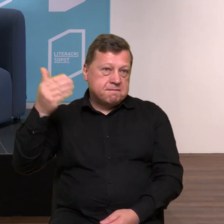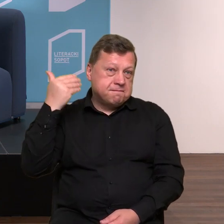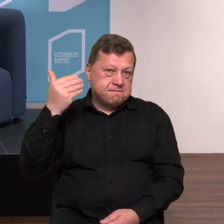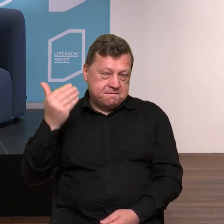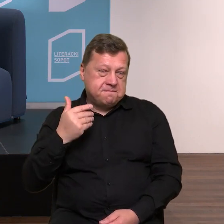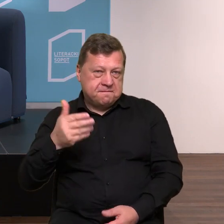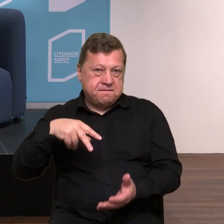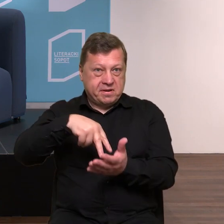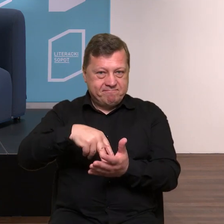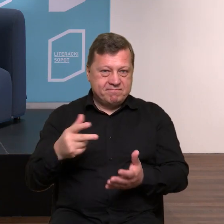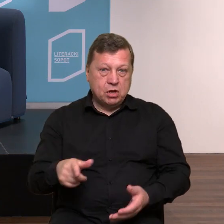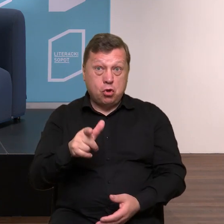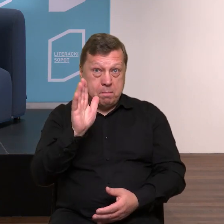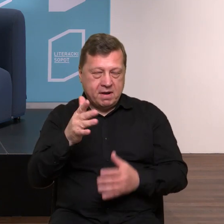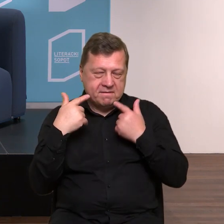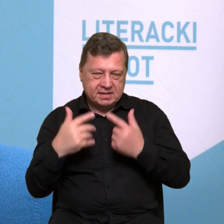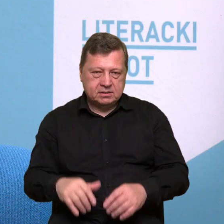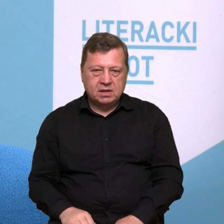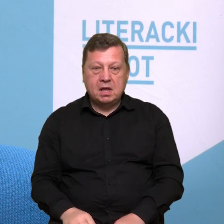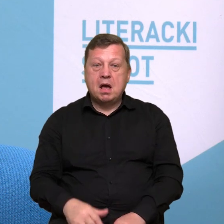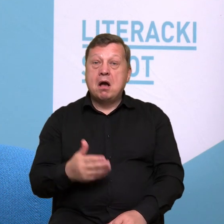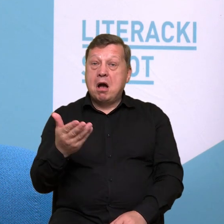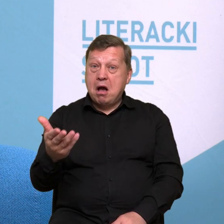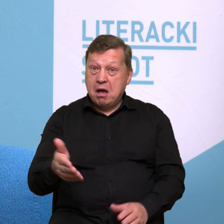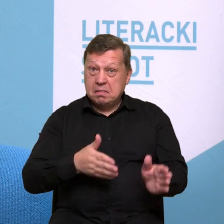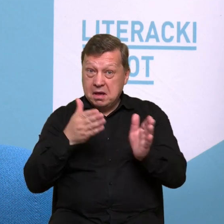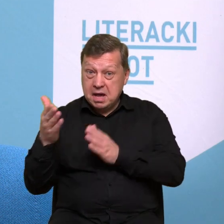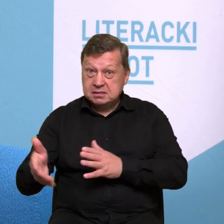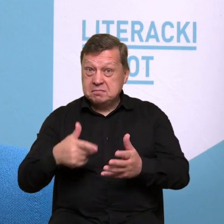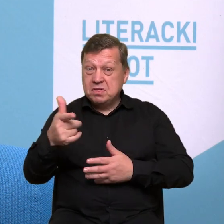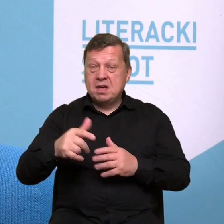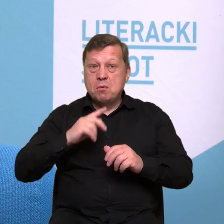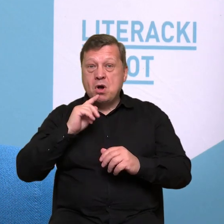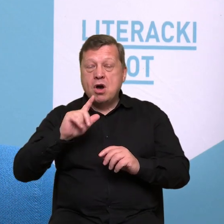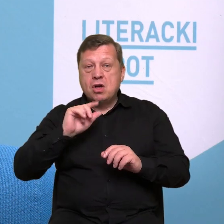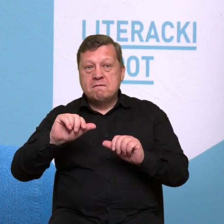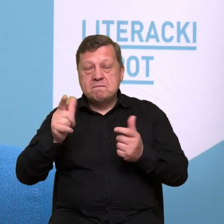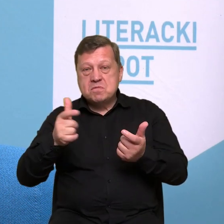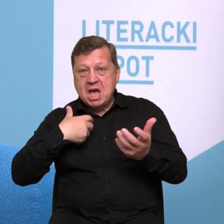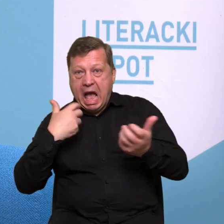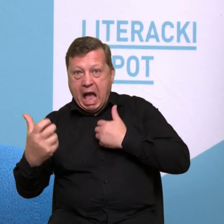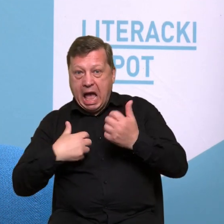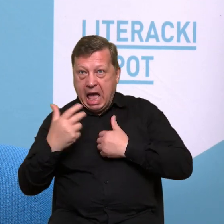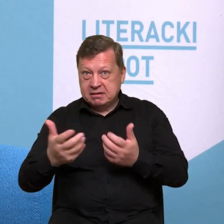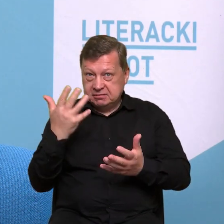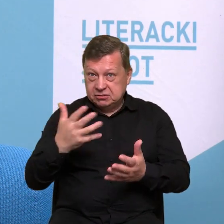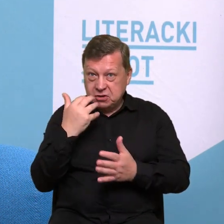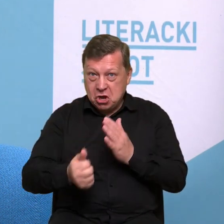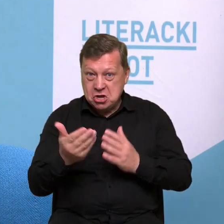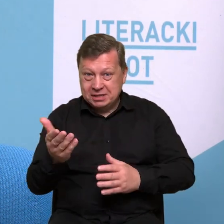wesołe. To byłaby w takim razie kolejna, jakby powiedzieć, forma artystyczna, z której byś też